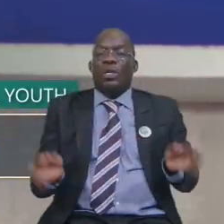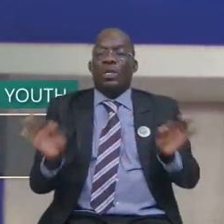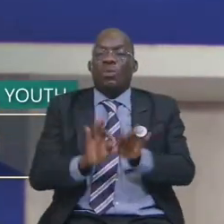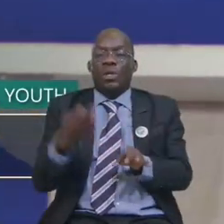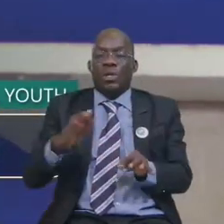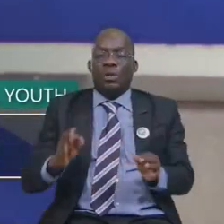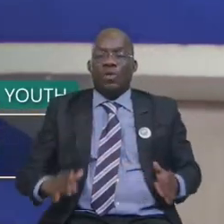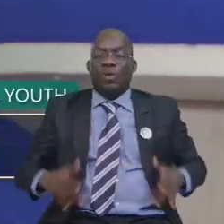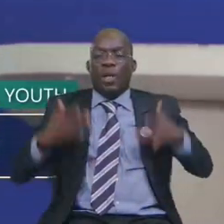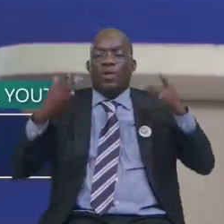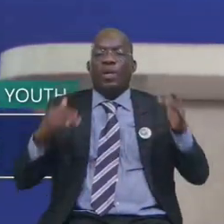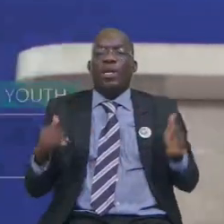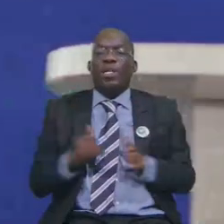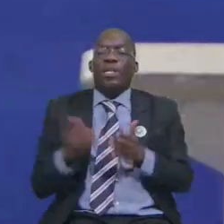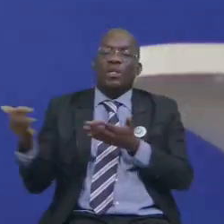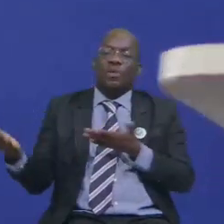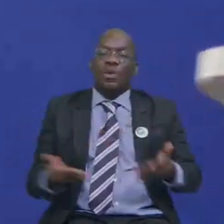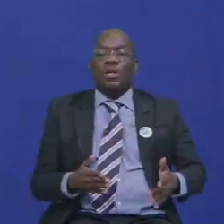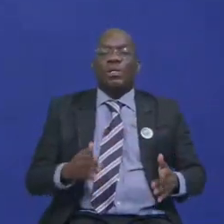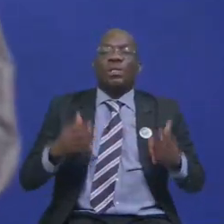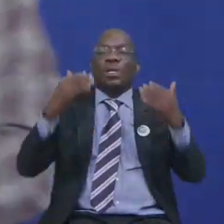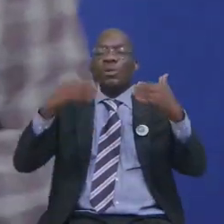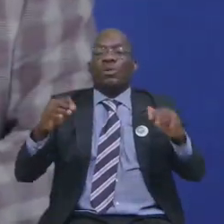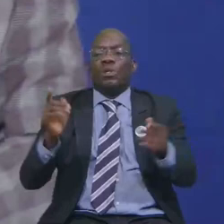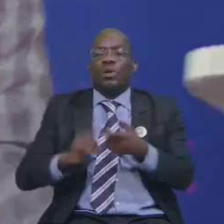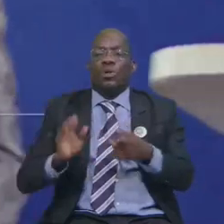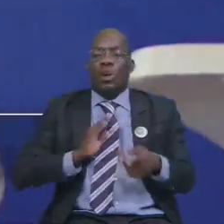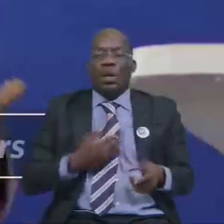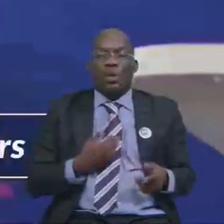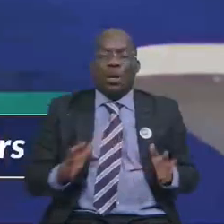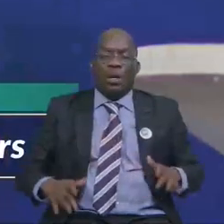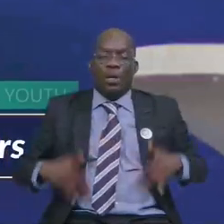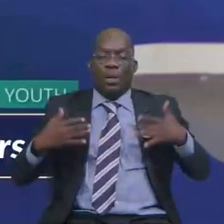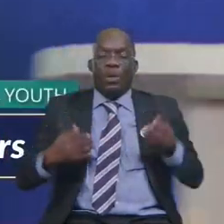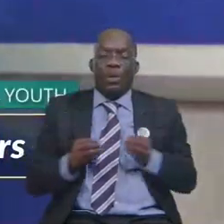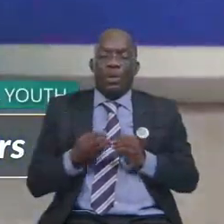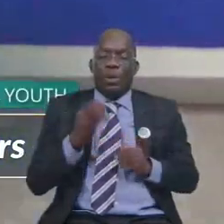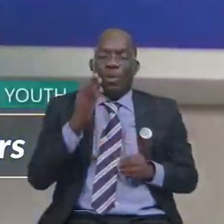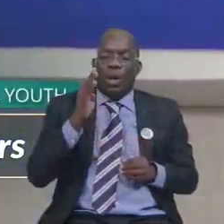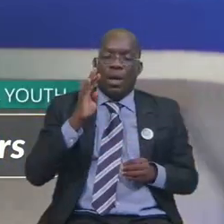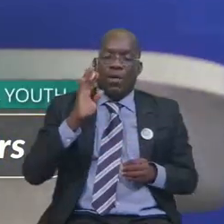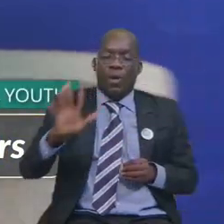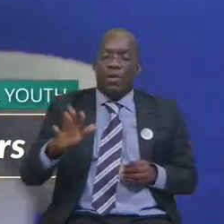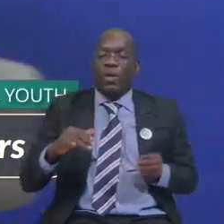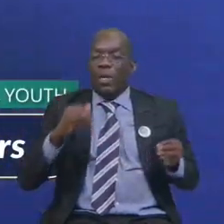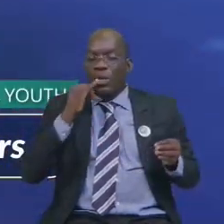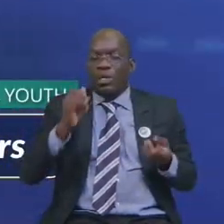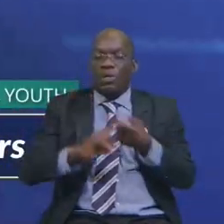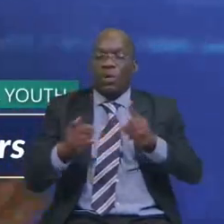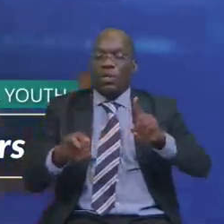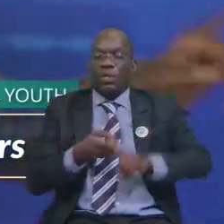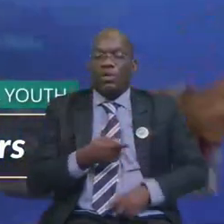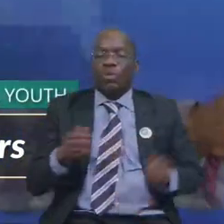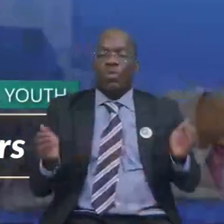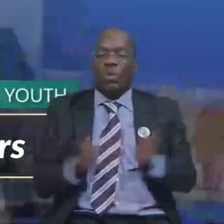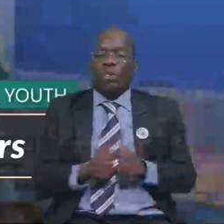limitations dans nos vies cinquièmement c'est la fréquentation de des